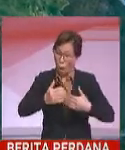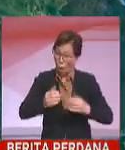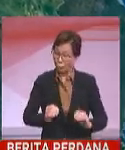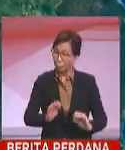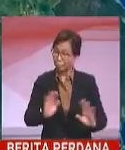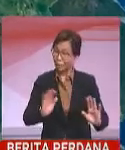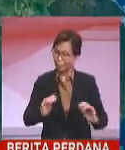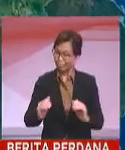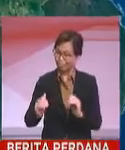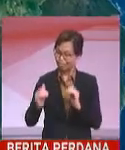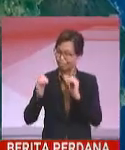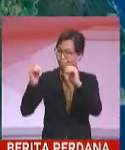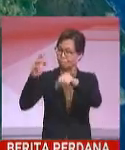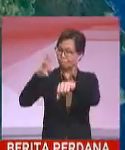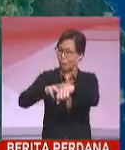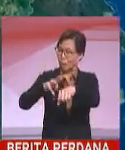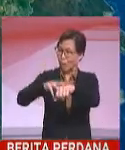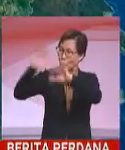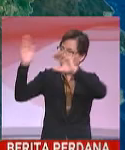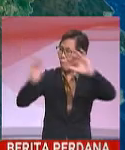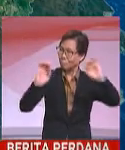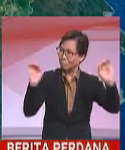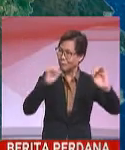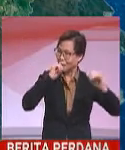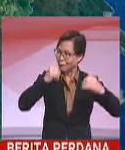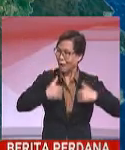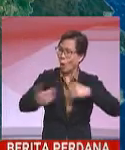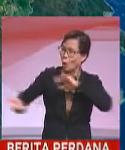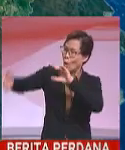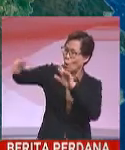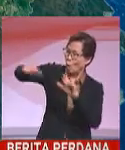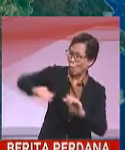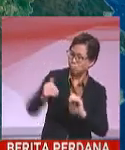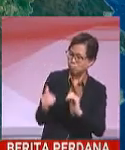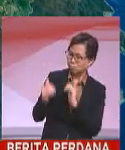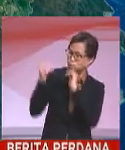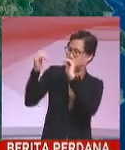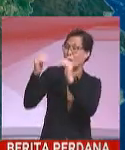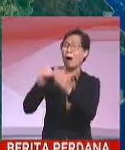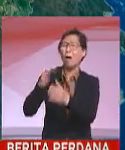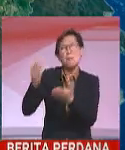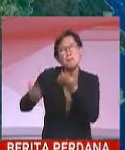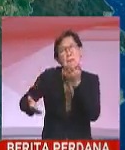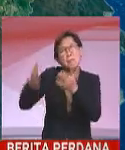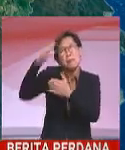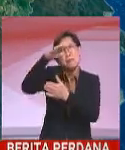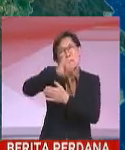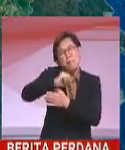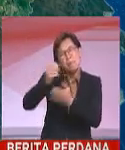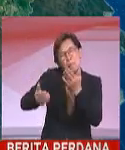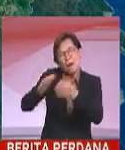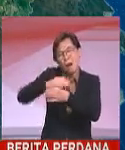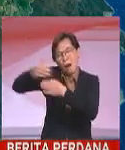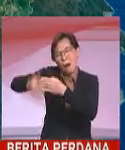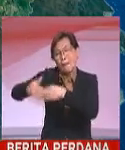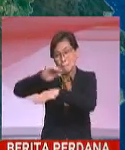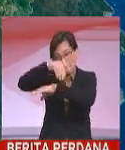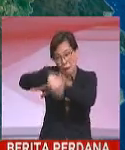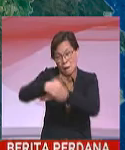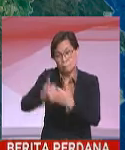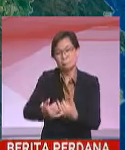tidak mengemaskini amaran angin kencang dan laut gelora yang dijangka akan berakhir pada malam ini.